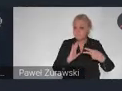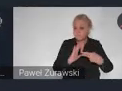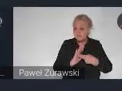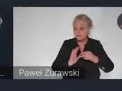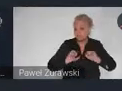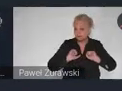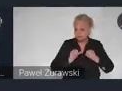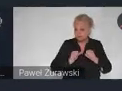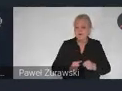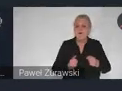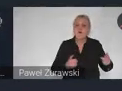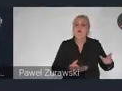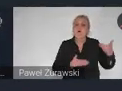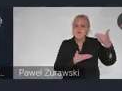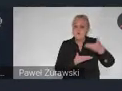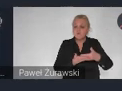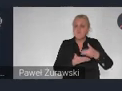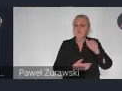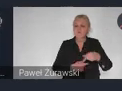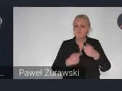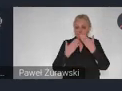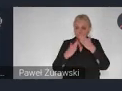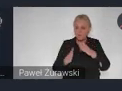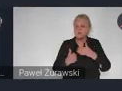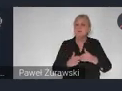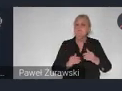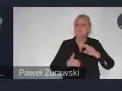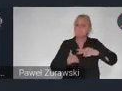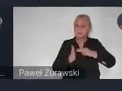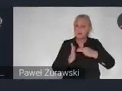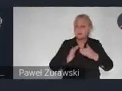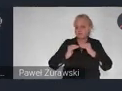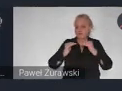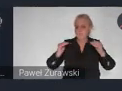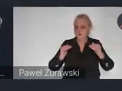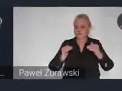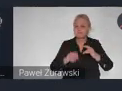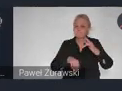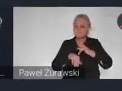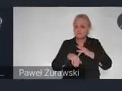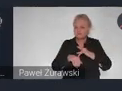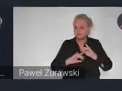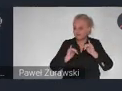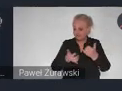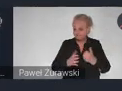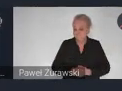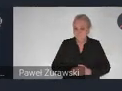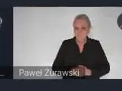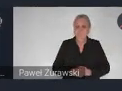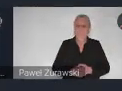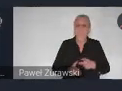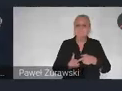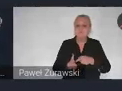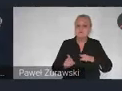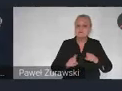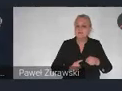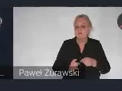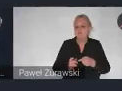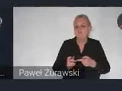działań oferent powinien wskazać planowany poziom osiągnięcia rezultatu czyli tą